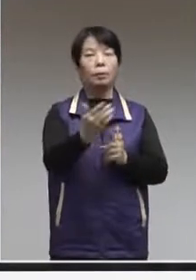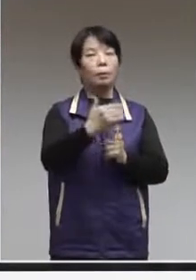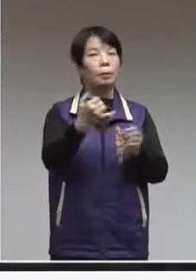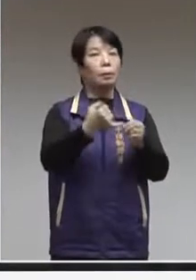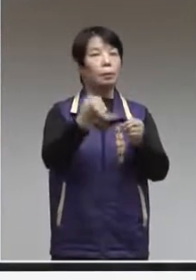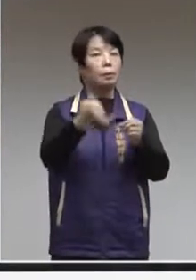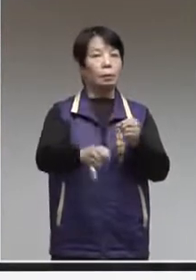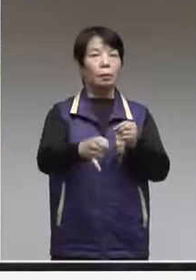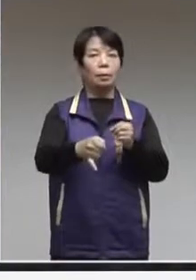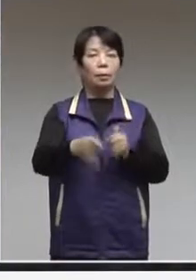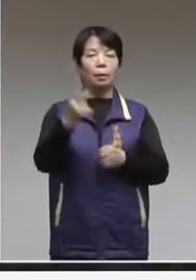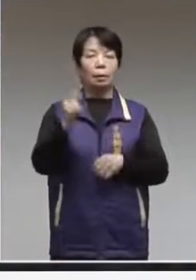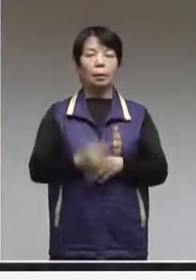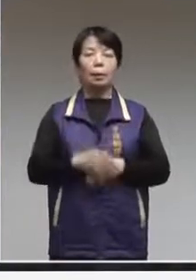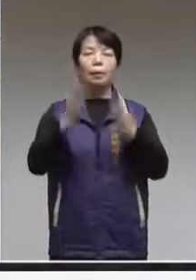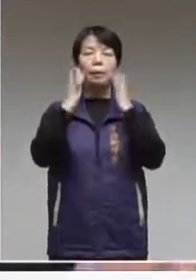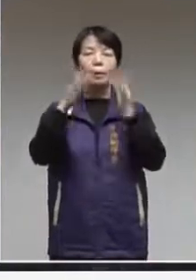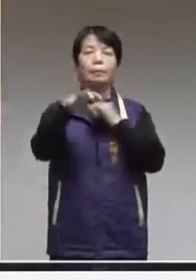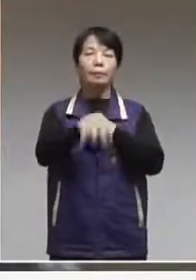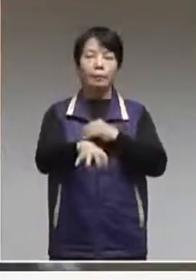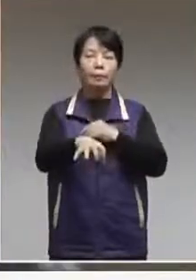的这个传统市场这边，